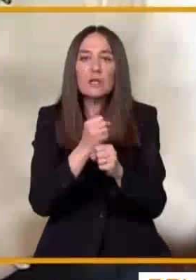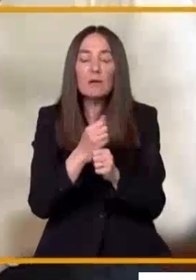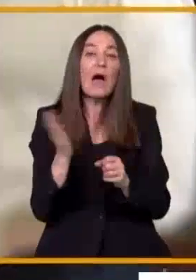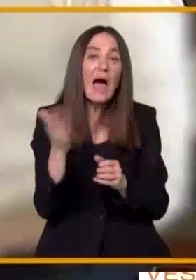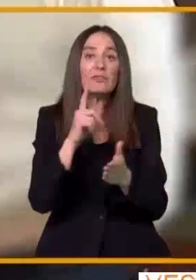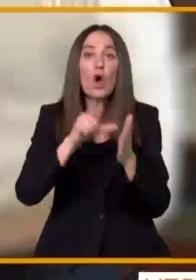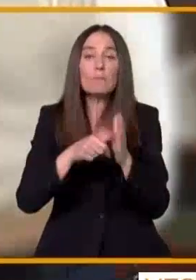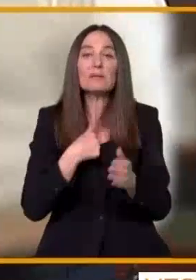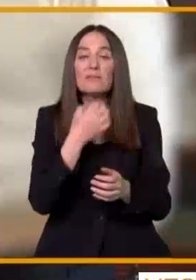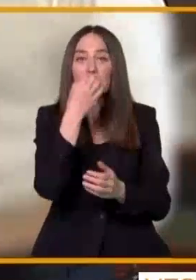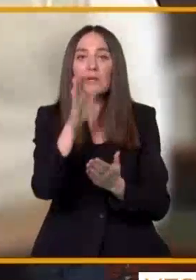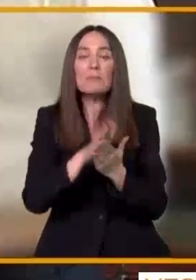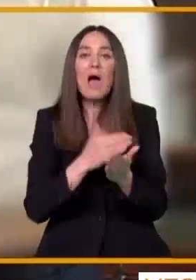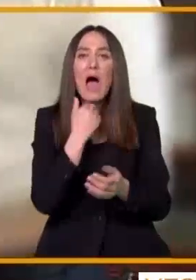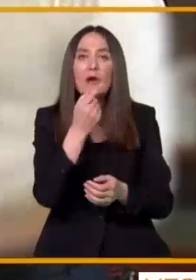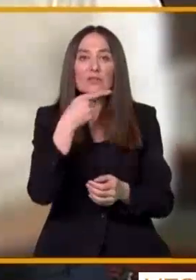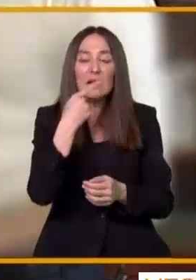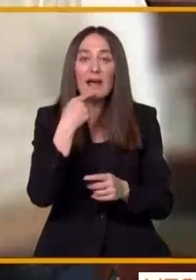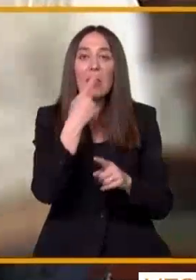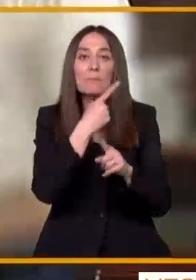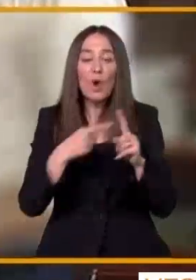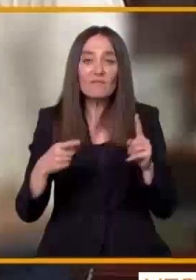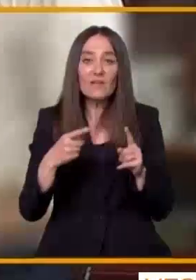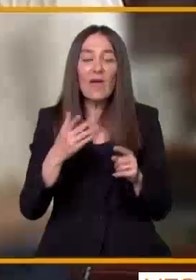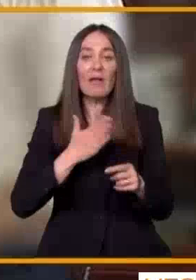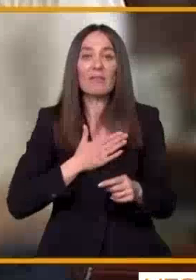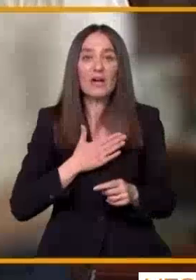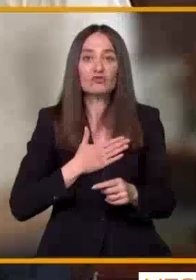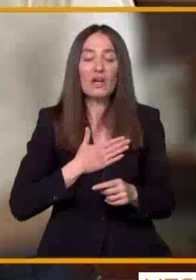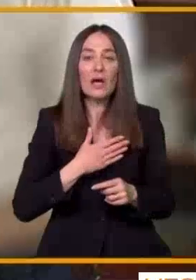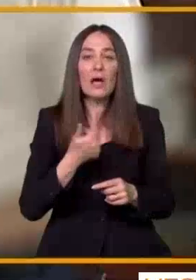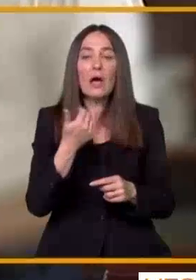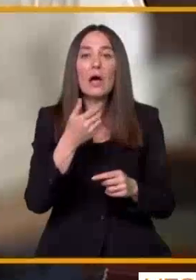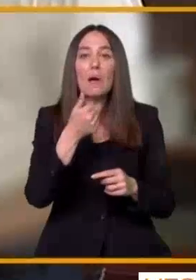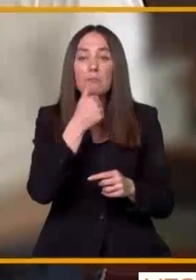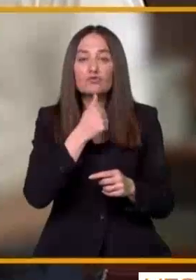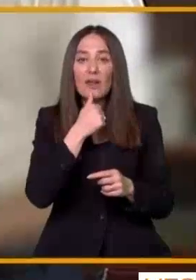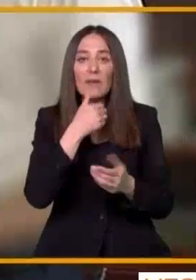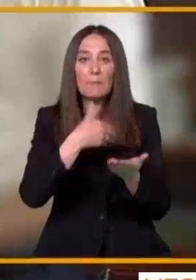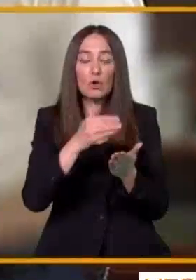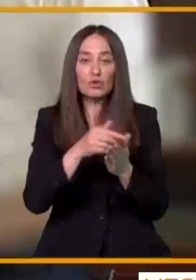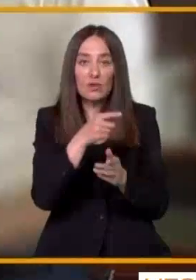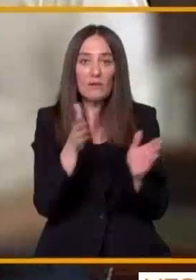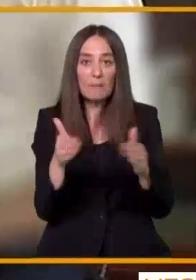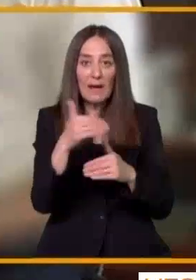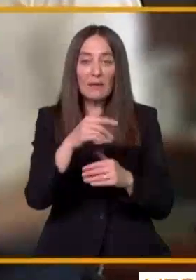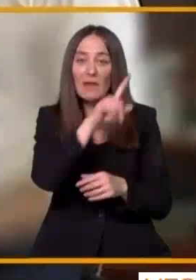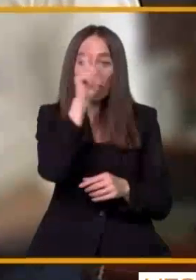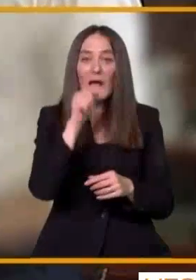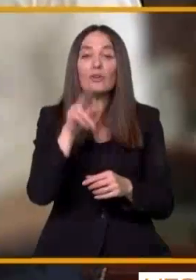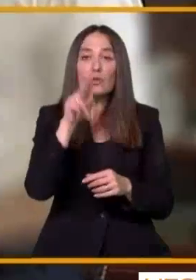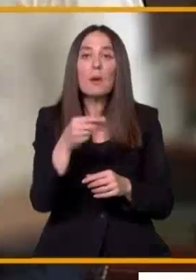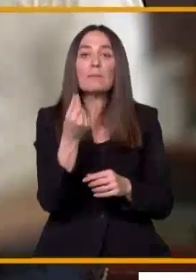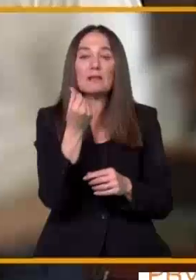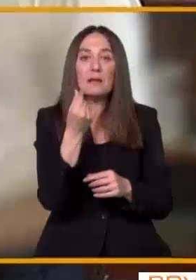da vas pitam na početku. Ako ste rekli da je polovina našeg budžeta utrošena na ovaj paket, da li ćemo onda imati